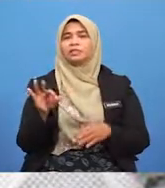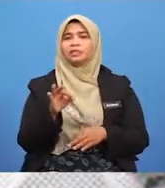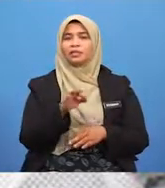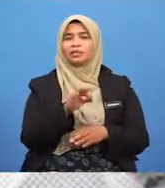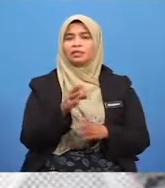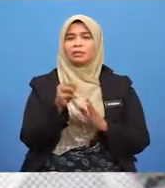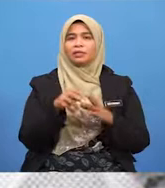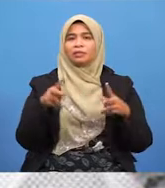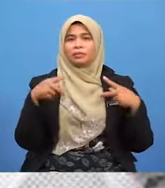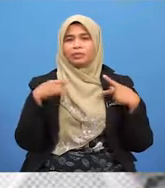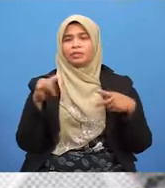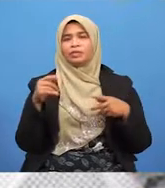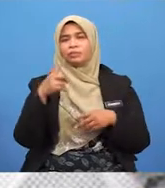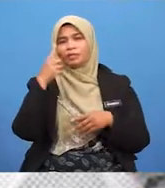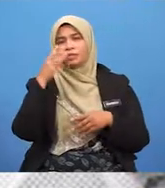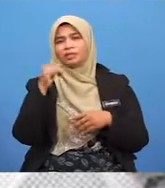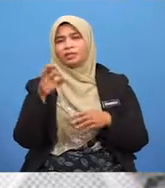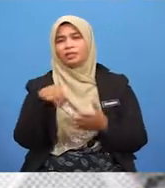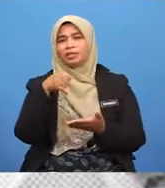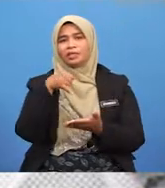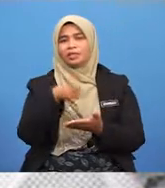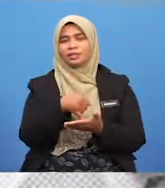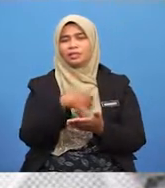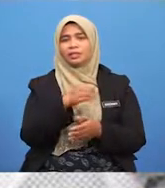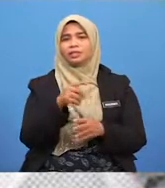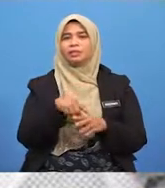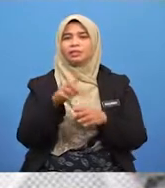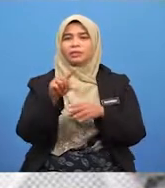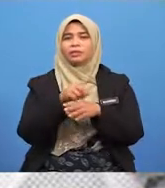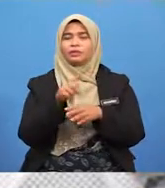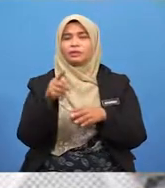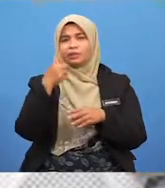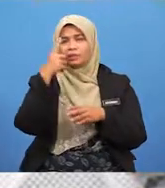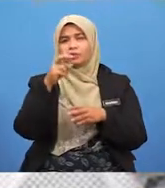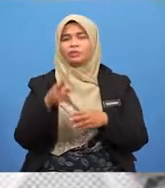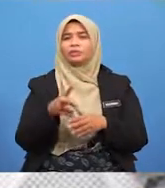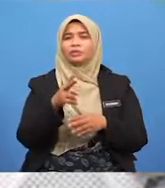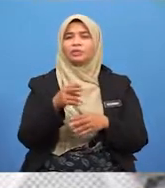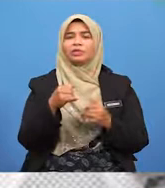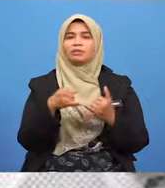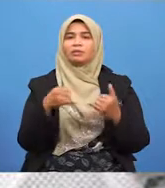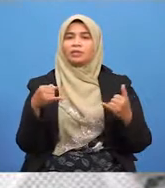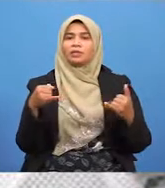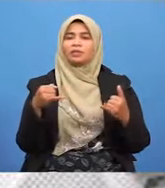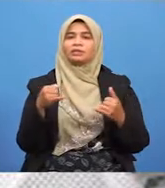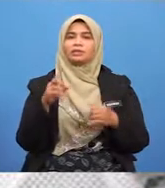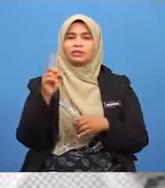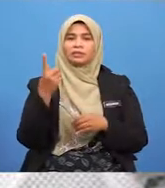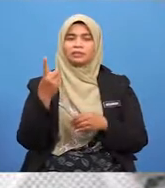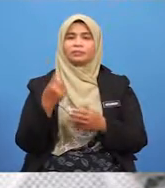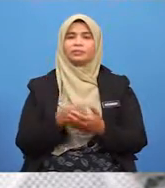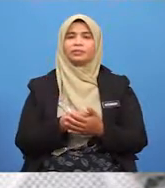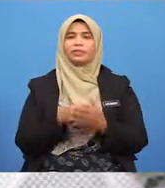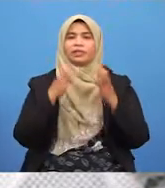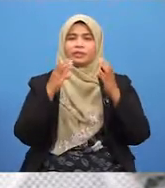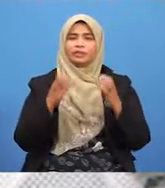mempunyai mata yang tajam dan digunakan untuk menggunting benang saja cara